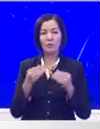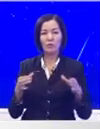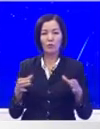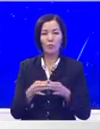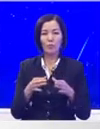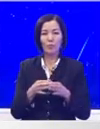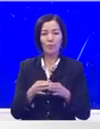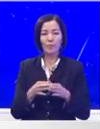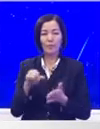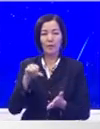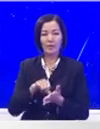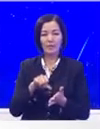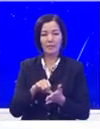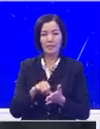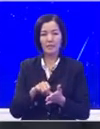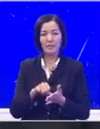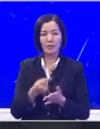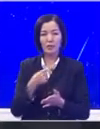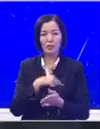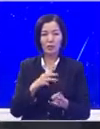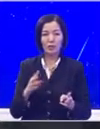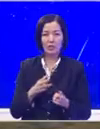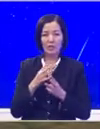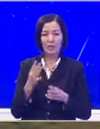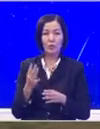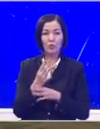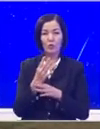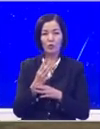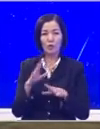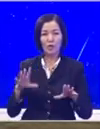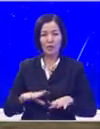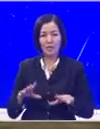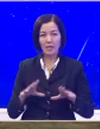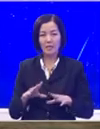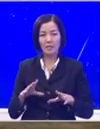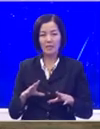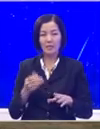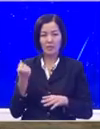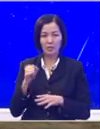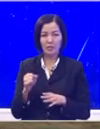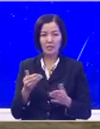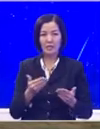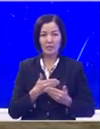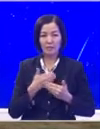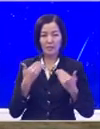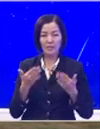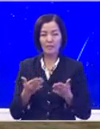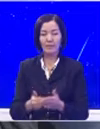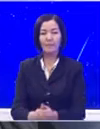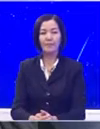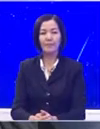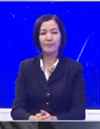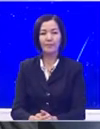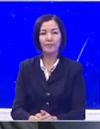бәйгеге қоштық, делебеміз қосып, қазір атым 4-ші келе жатыр. Соны тілеуін тілеп тұрмыз. Дәсімізден